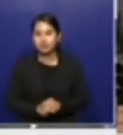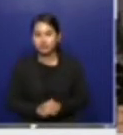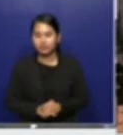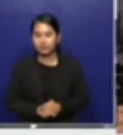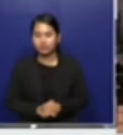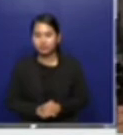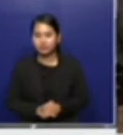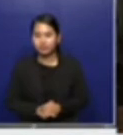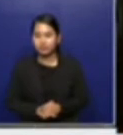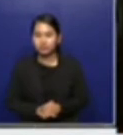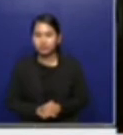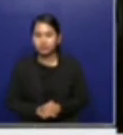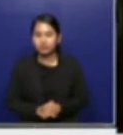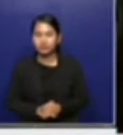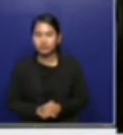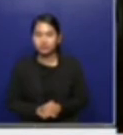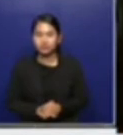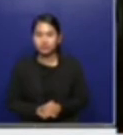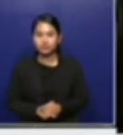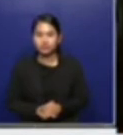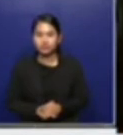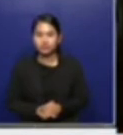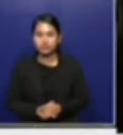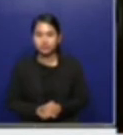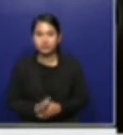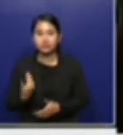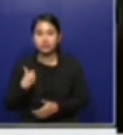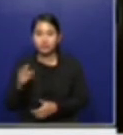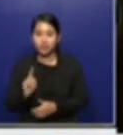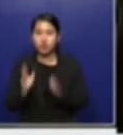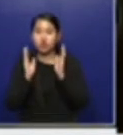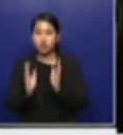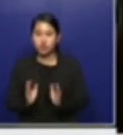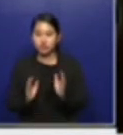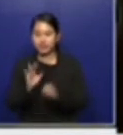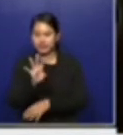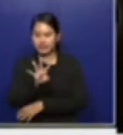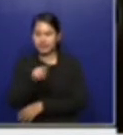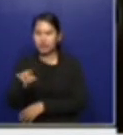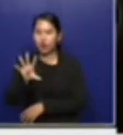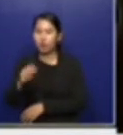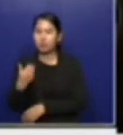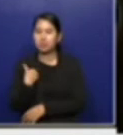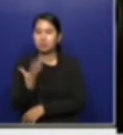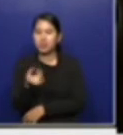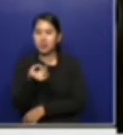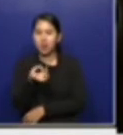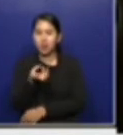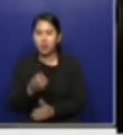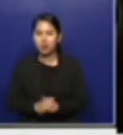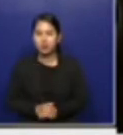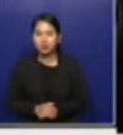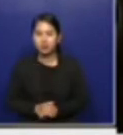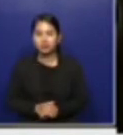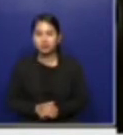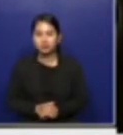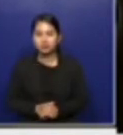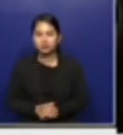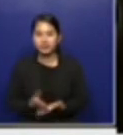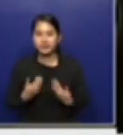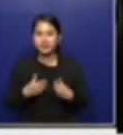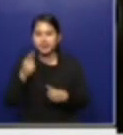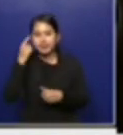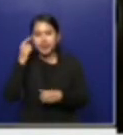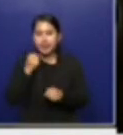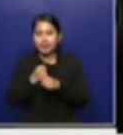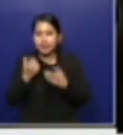แพทย์ยิ่งแล้วเลยมีอยู่แค่4คนถึง6คนน้อยมากนะครับเพราะฉะนั้นเนี่ยเราจะต้องเติ